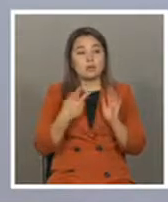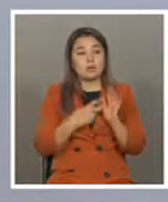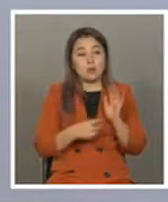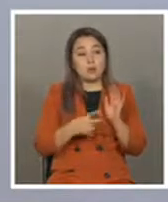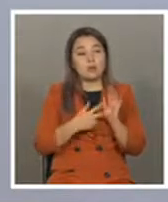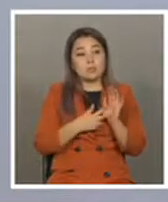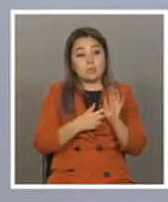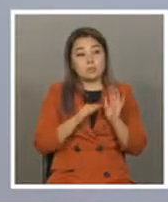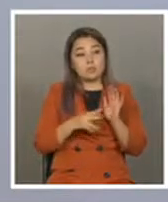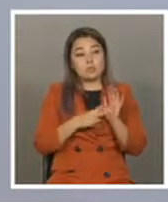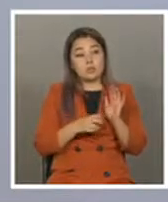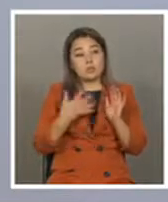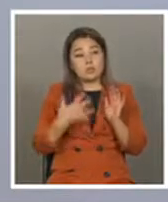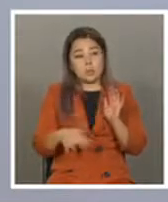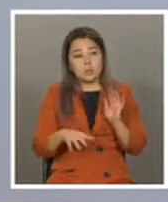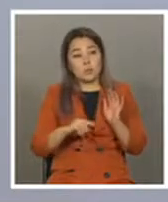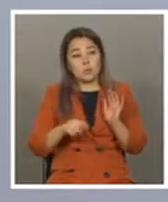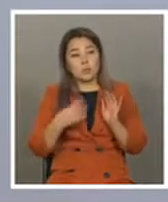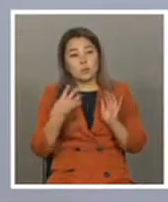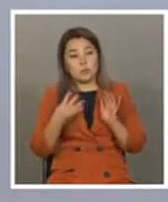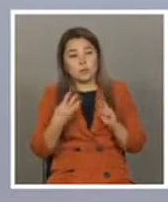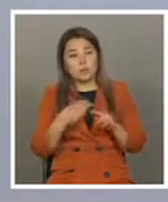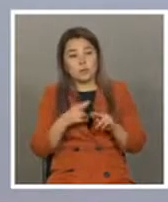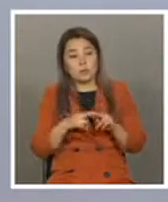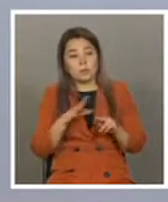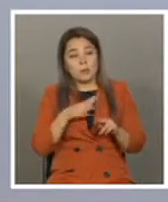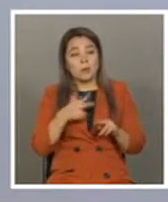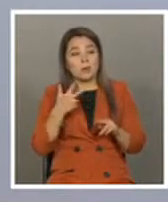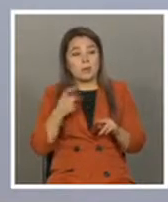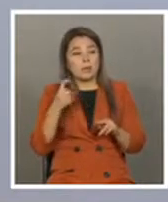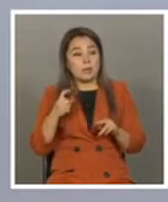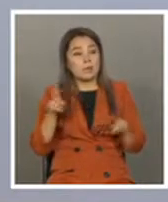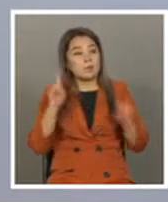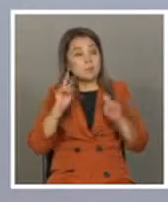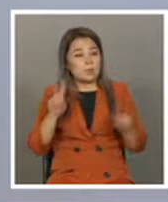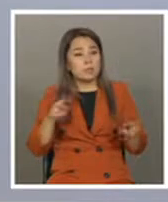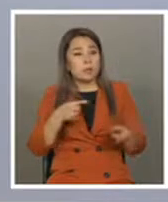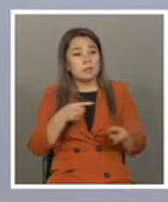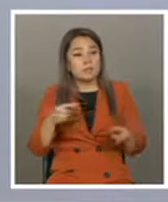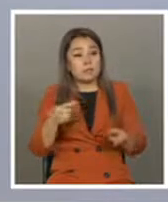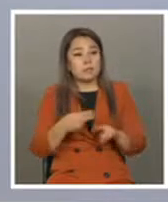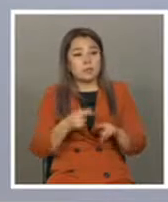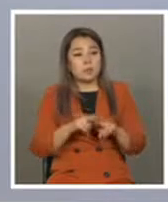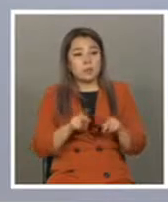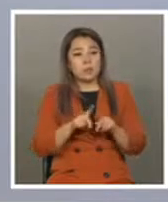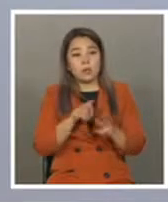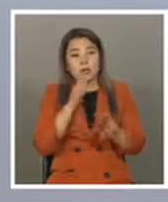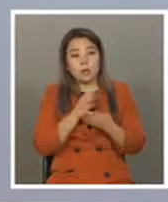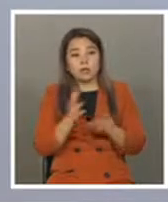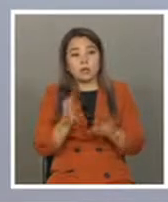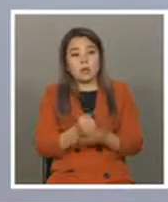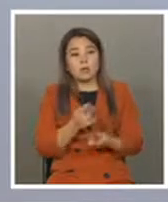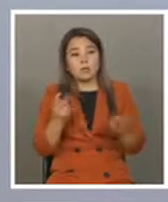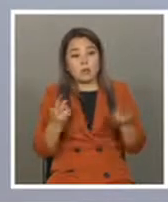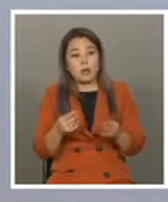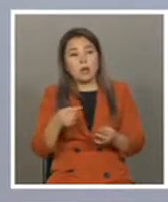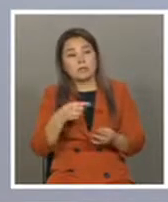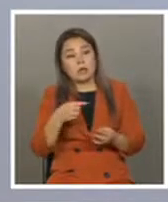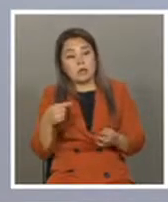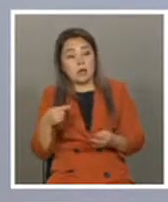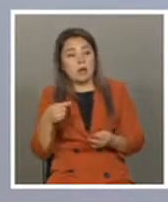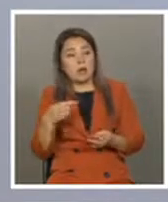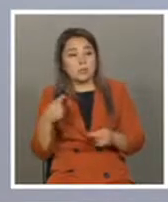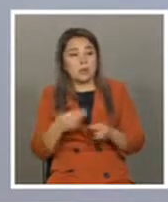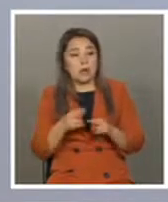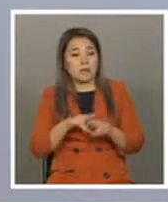8750,4 болады. Бұл жерді байқасаңыздар, 3x ол белгісіз азайтқыш, яғни белгісіз азайтқыш табу үшін азайғыштан айырманың